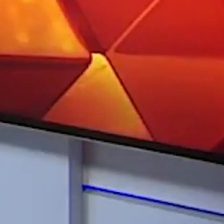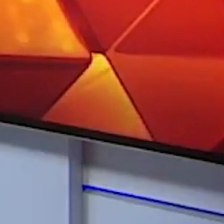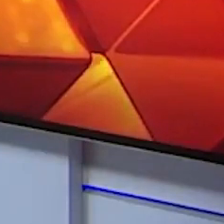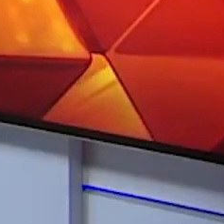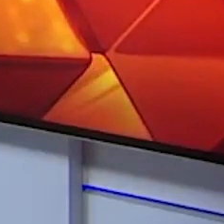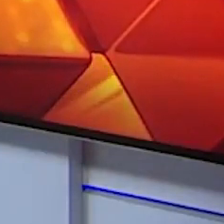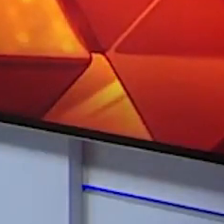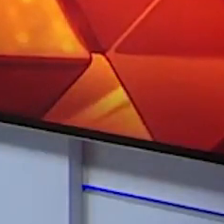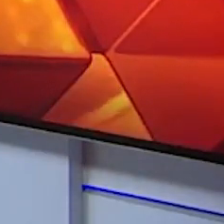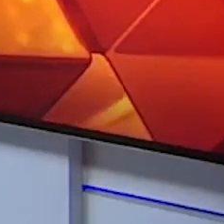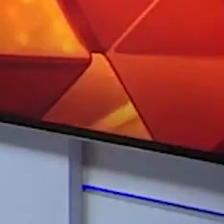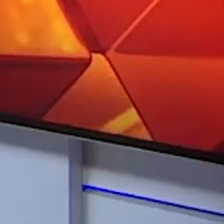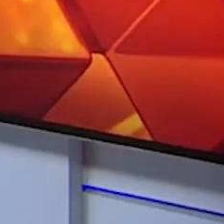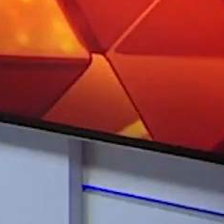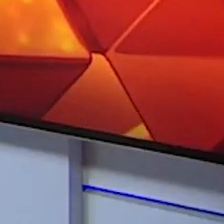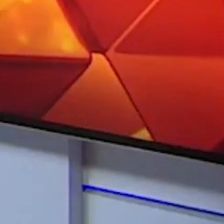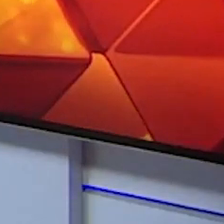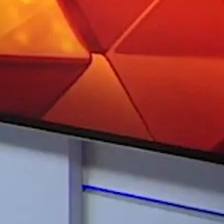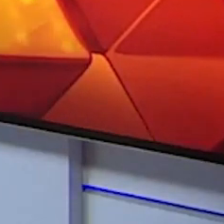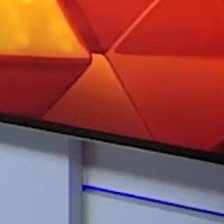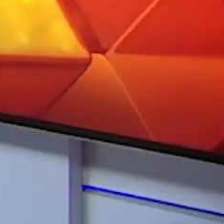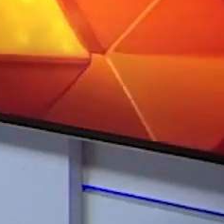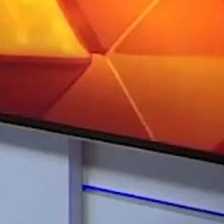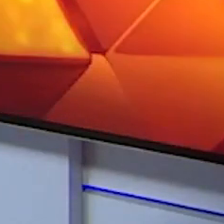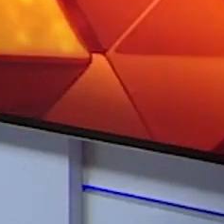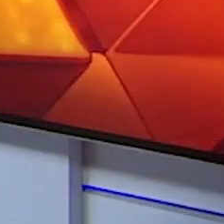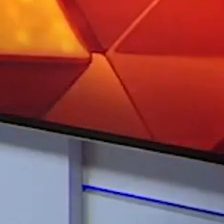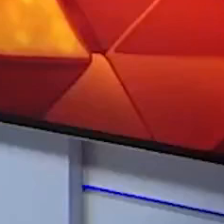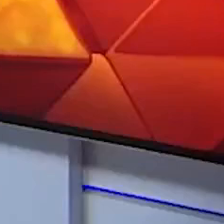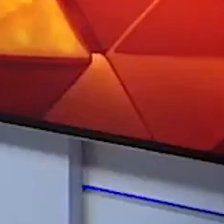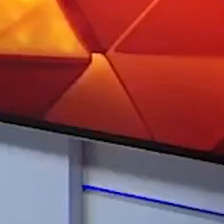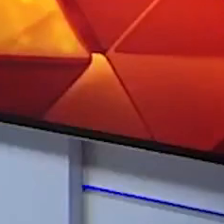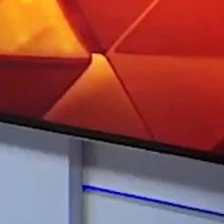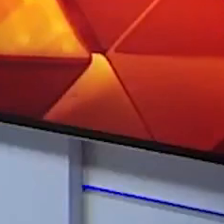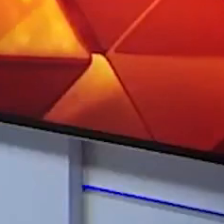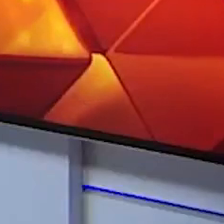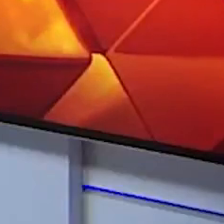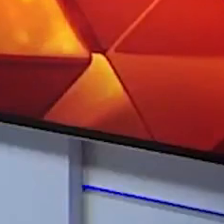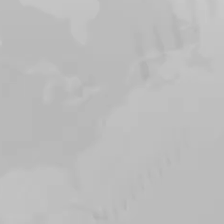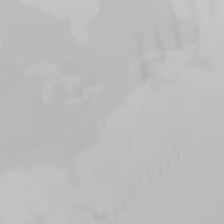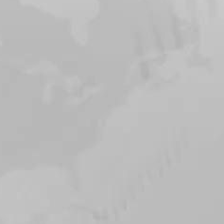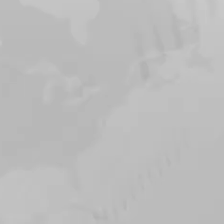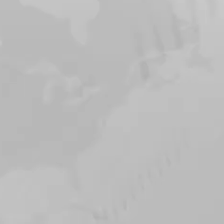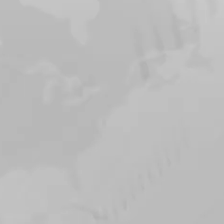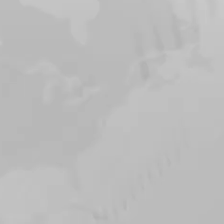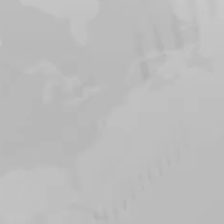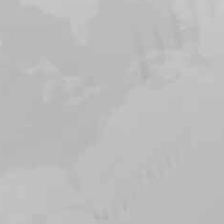sa GMA Pinoy TV at www.gmanews.tv.